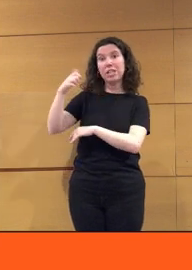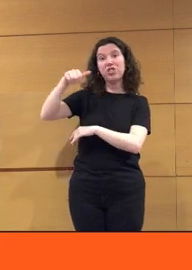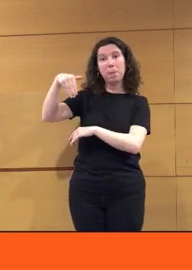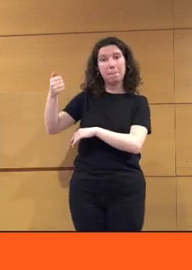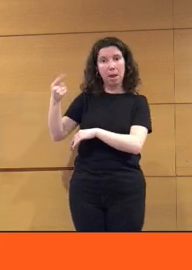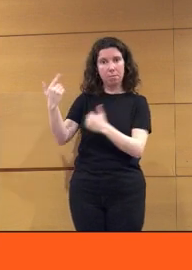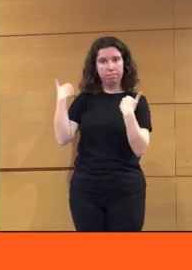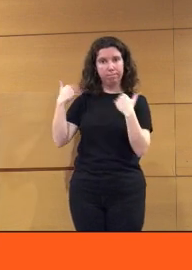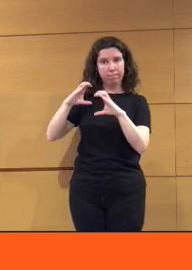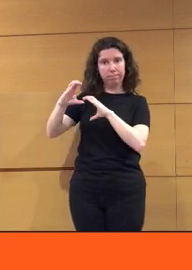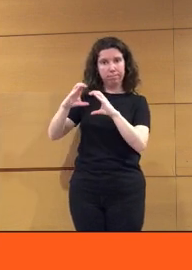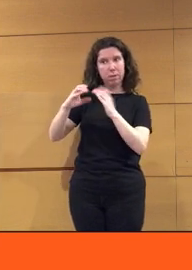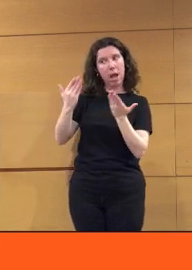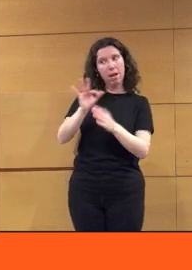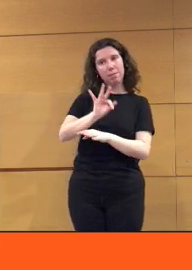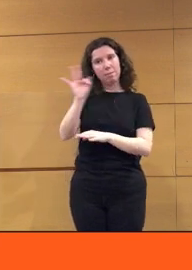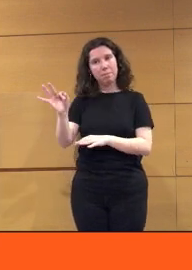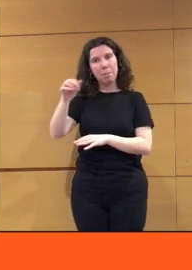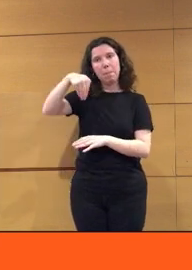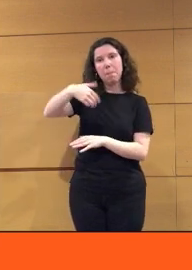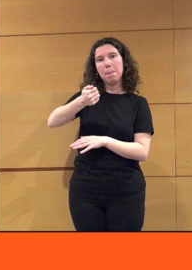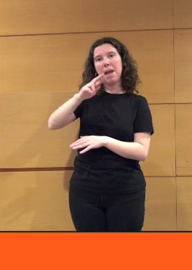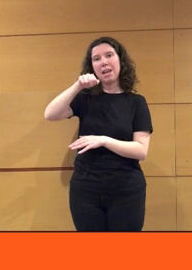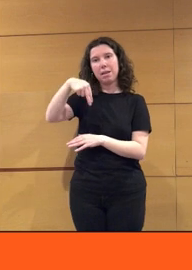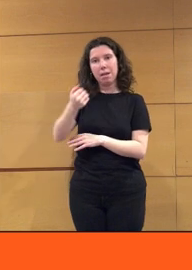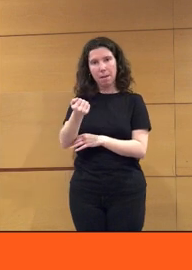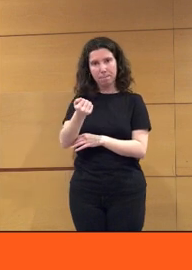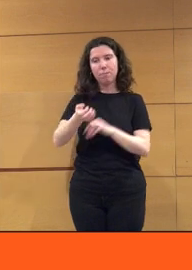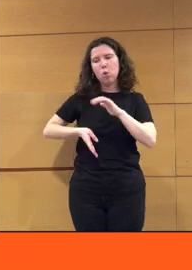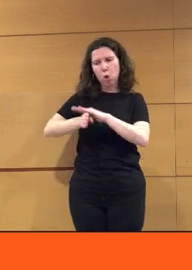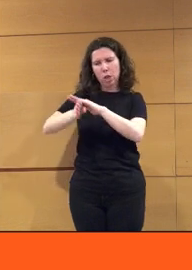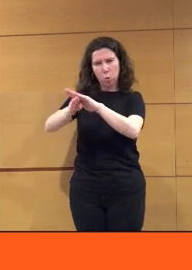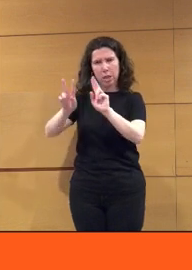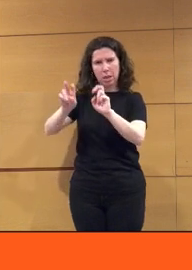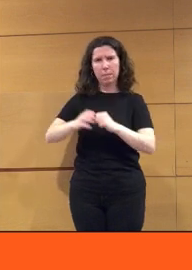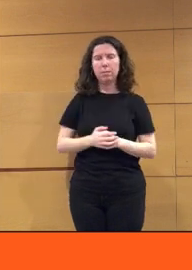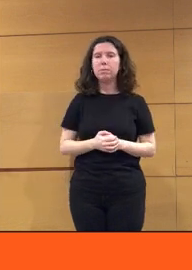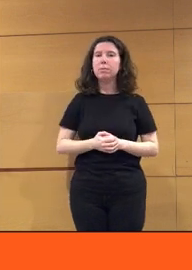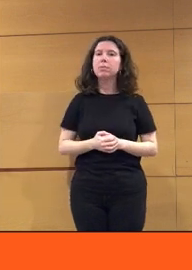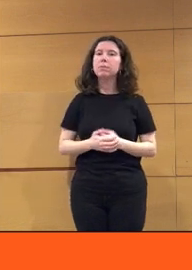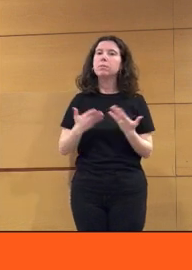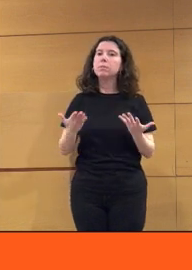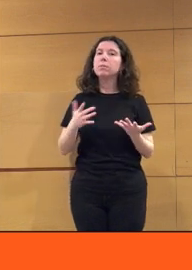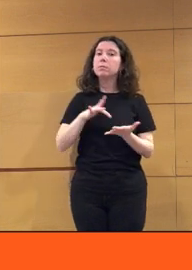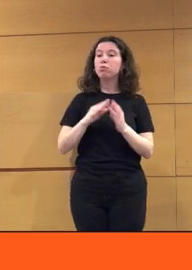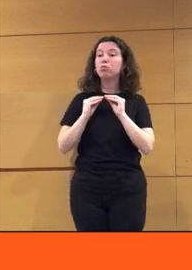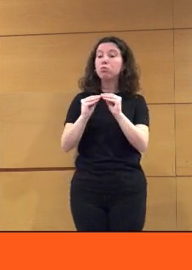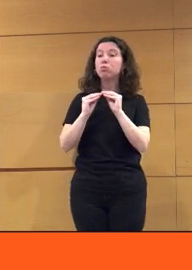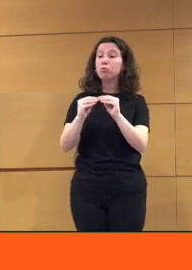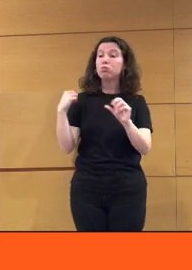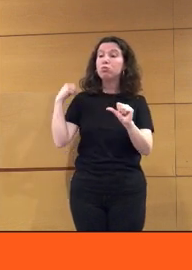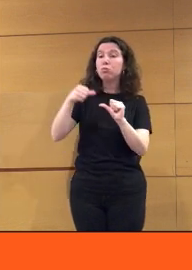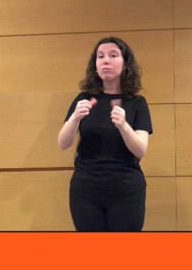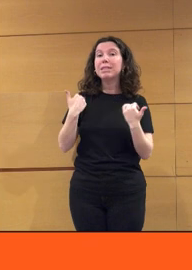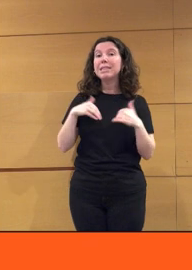aquesta tasca, ara tenim a la Marina i continuarem amb aquesta línia. S'han elaborat 41 informes